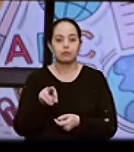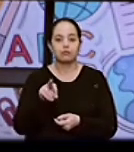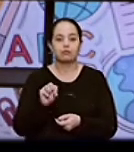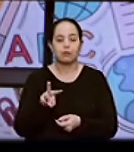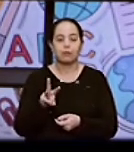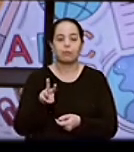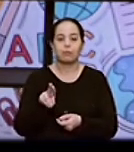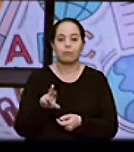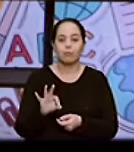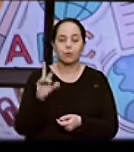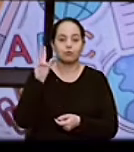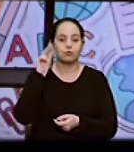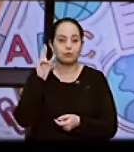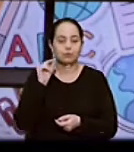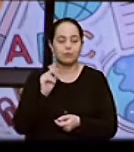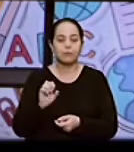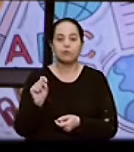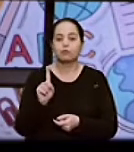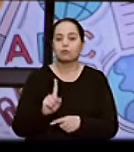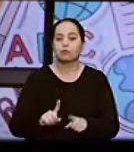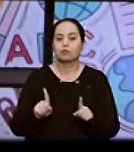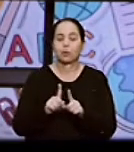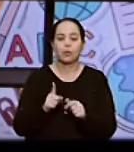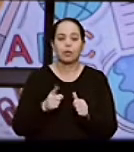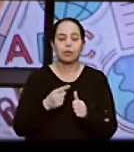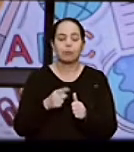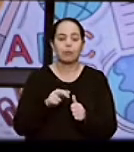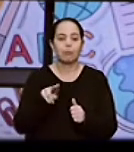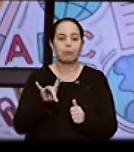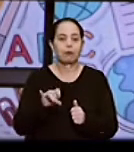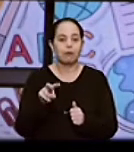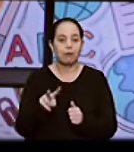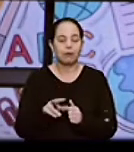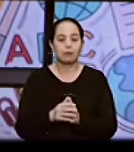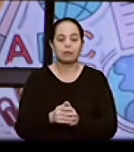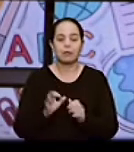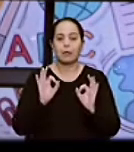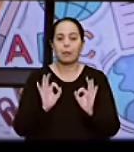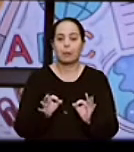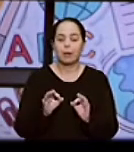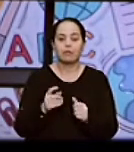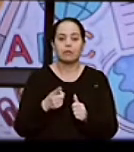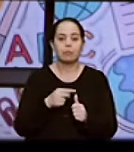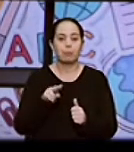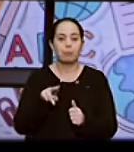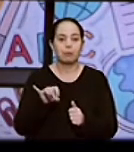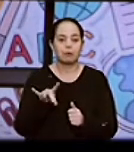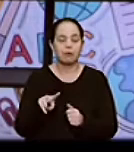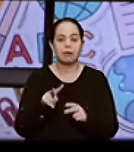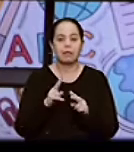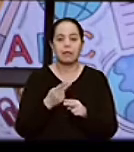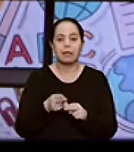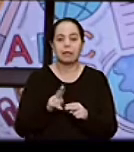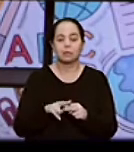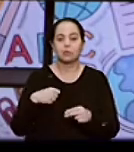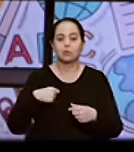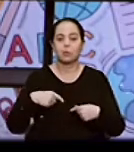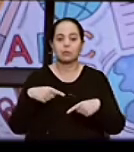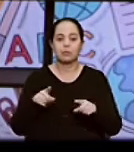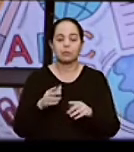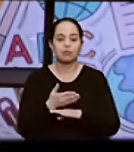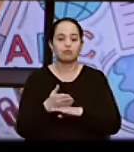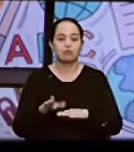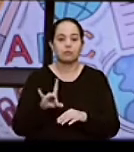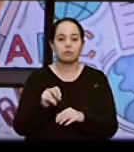А что такое имя прилагательное? Правильно, имя прилагательное – это самостоятельная часть речи,